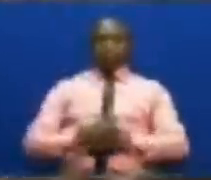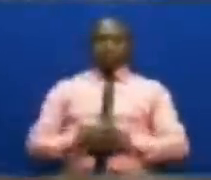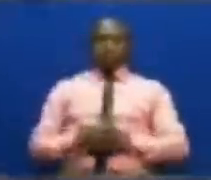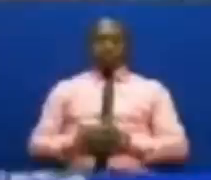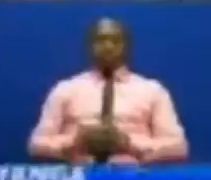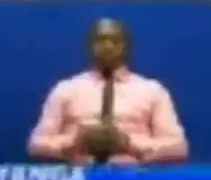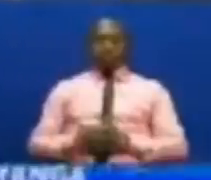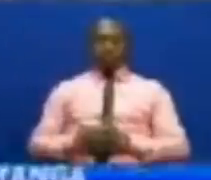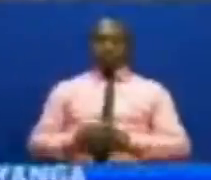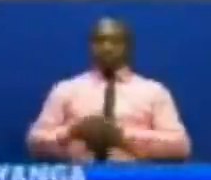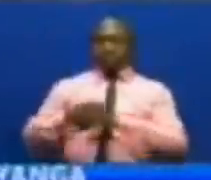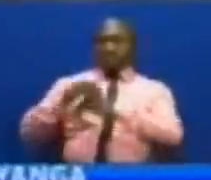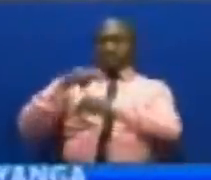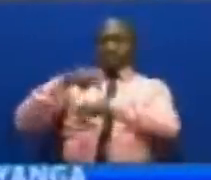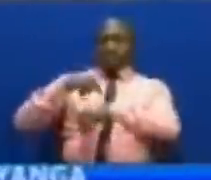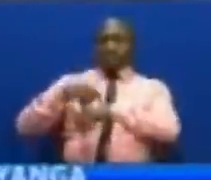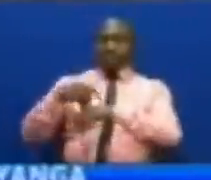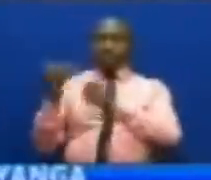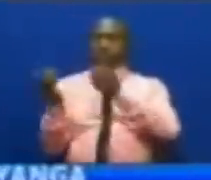Msimu wa zao la tumbaku kwa mwaka